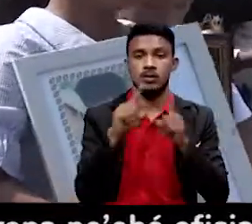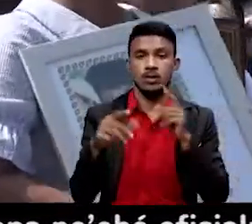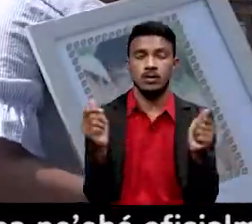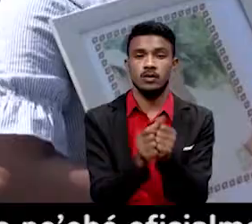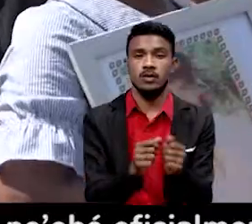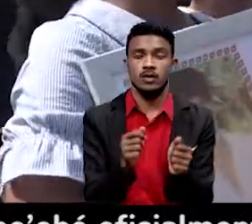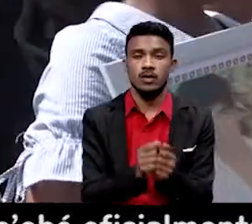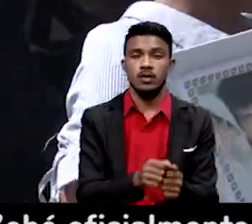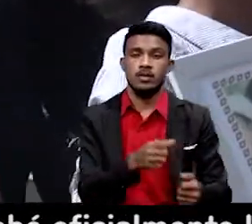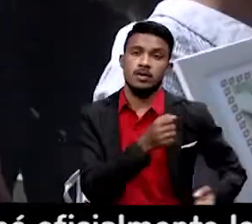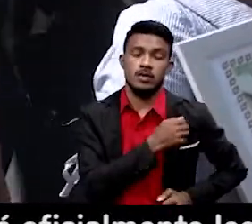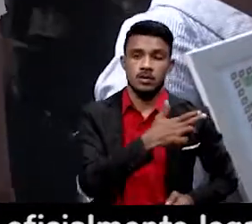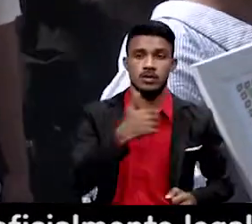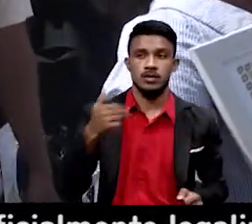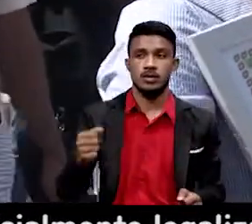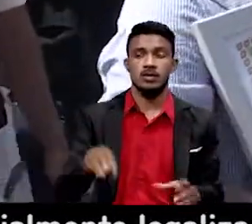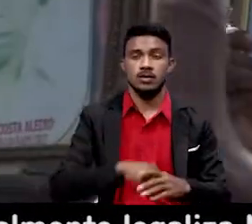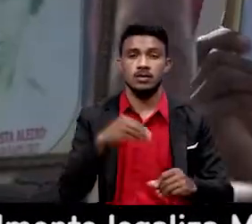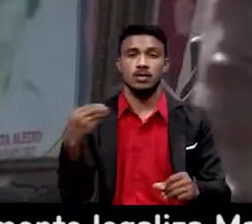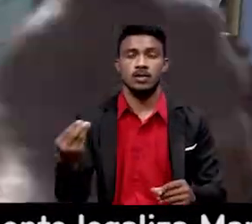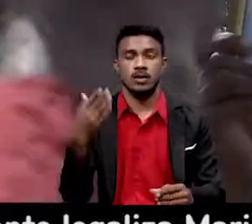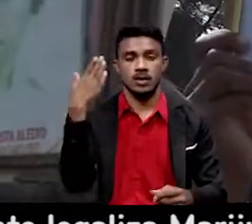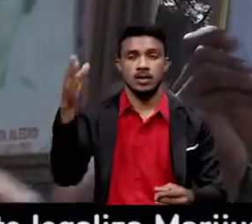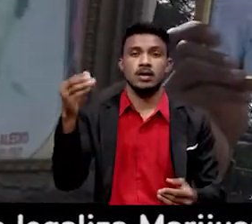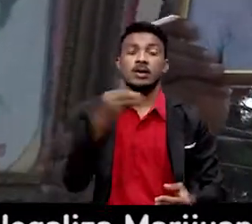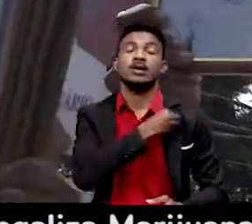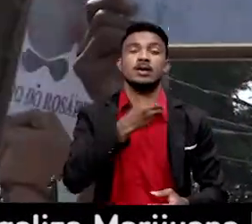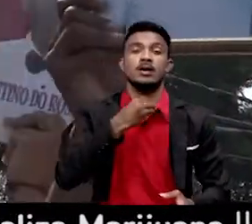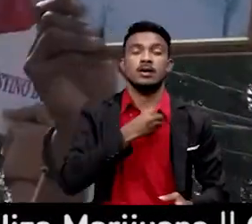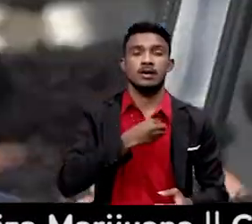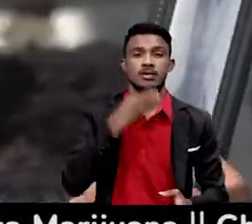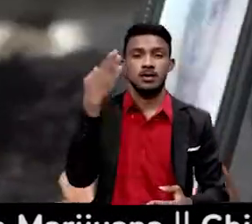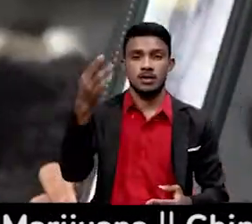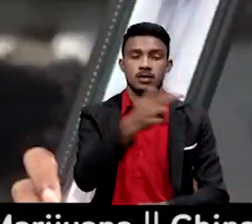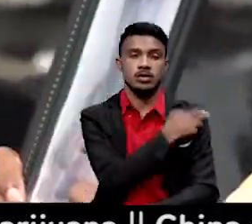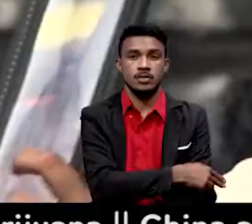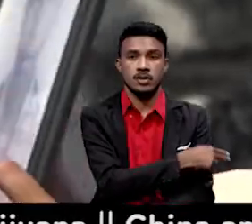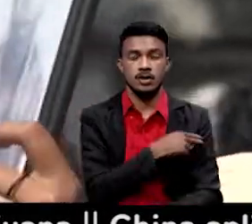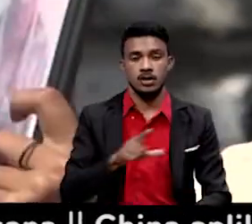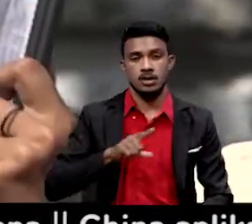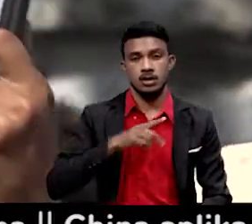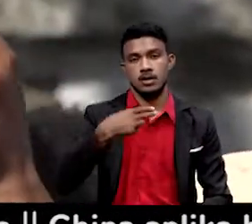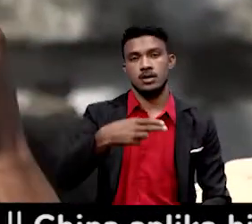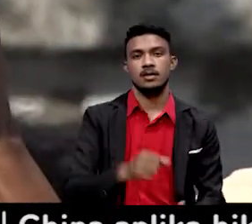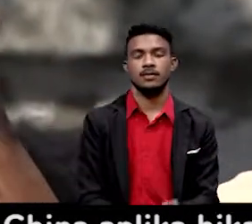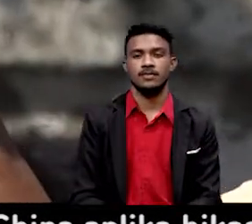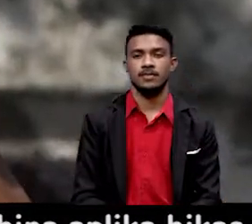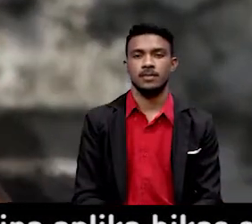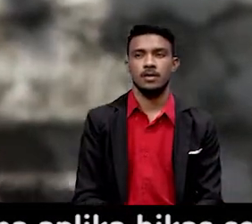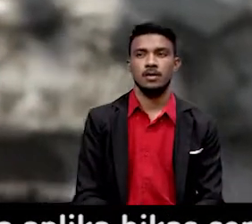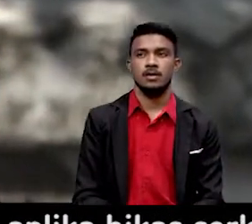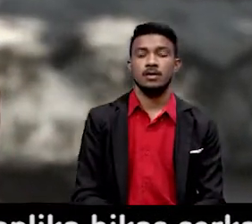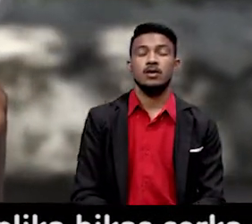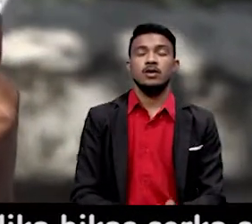oreces ni a huso mortuario, bajalo tratamento y hospital Wirwisada Lahane. Hospital